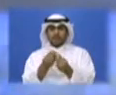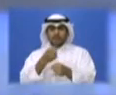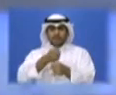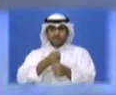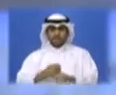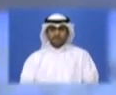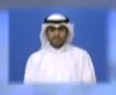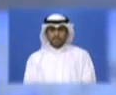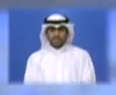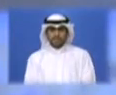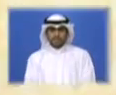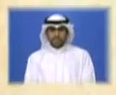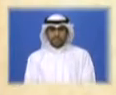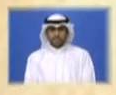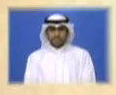الكويت.